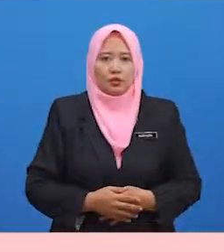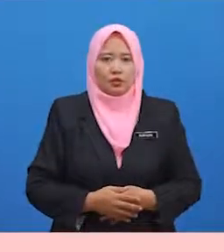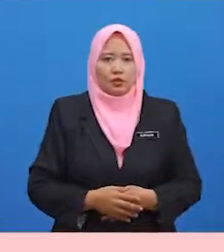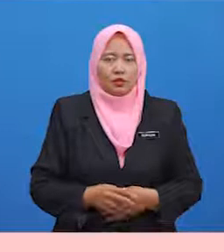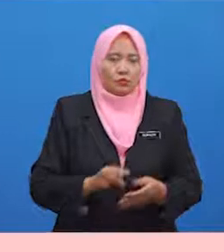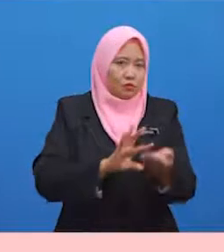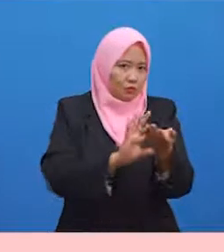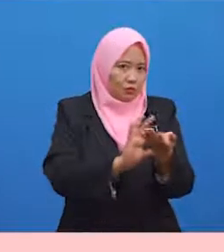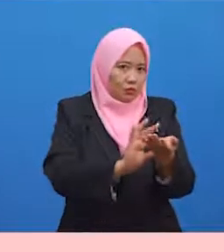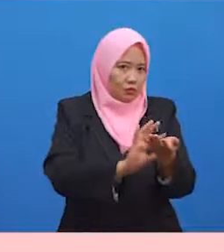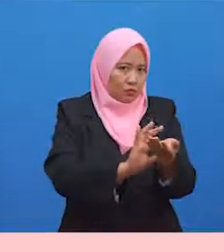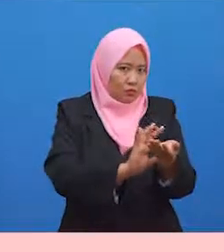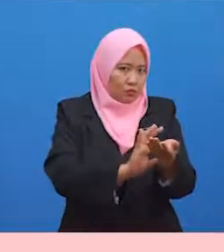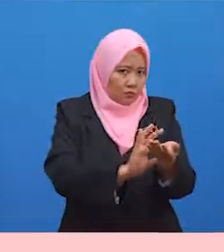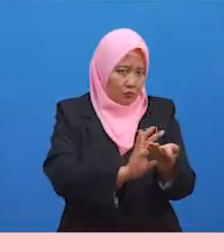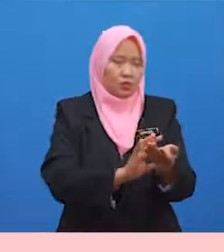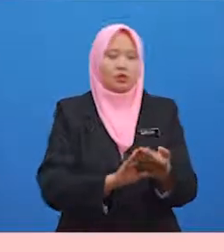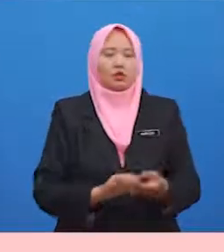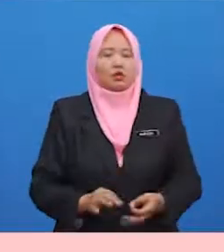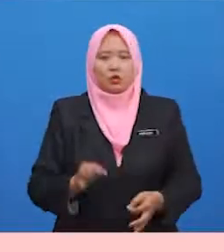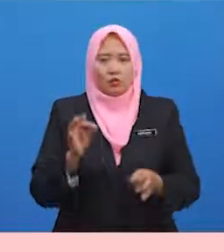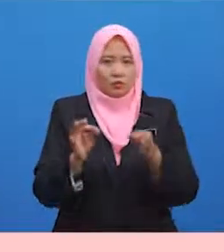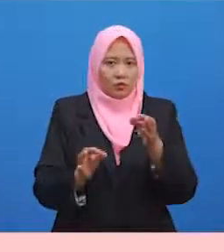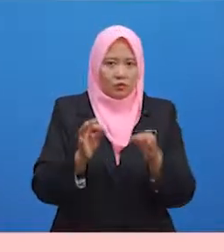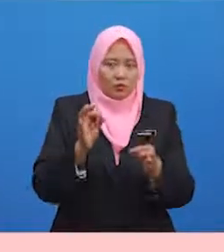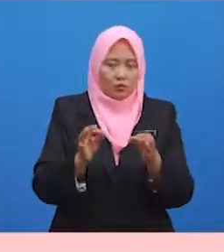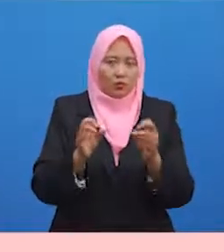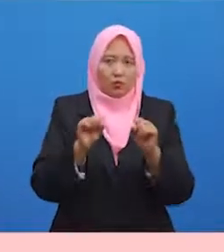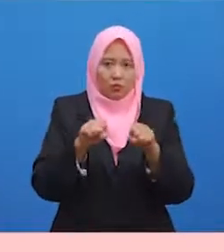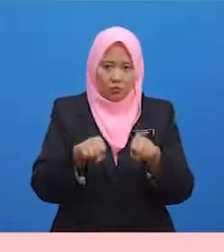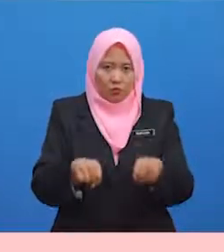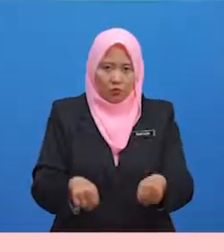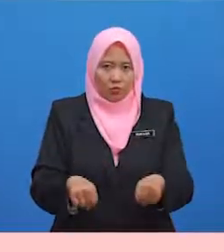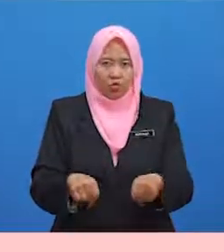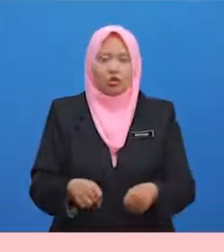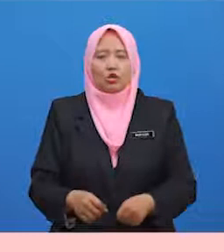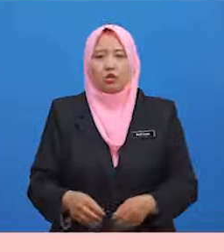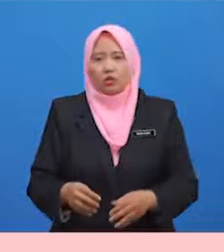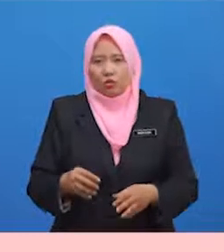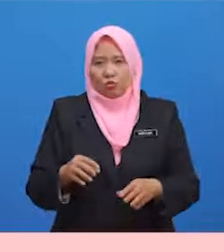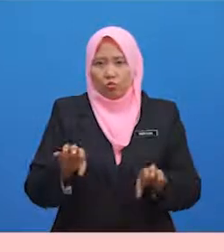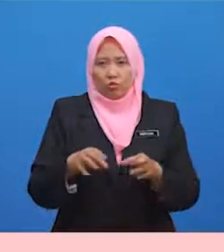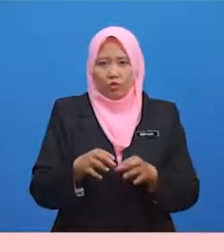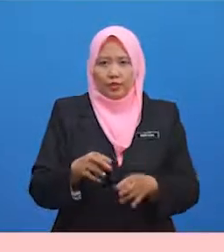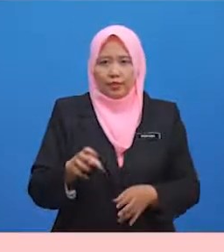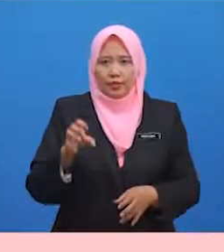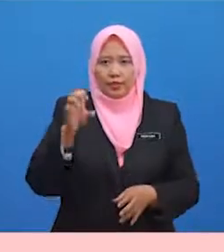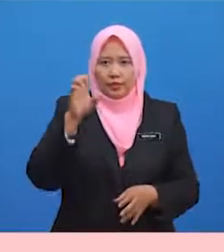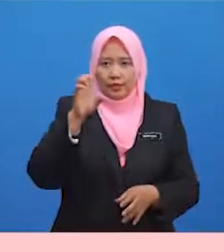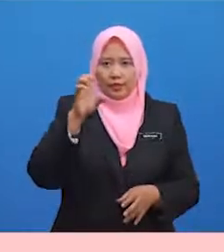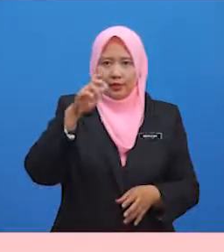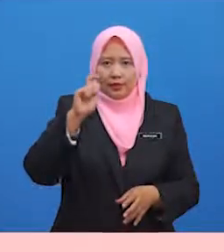mempunyai pengetahuan dalam bantuan pernafasan boleh melaksanakan expired air resuscitation.